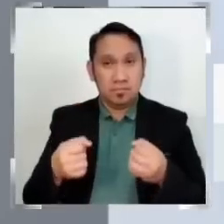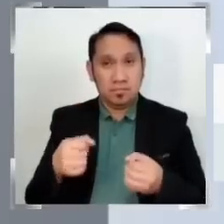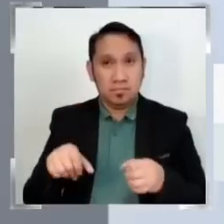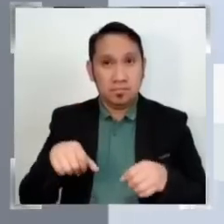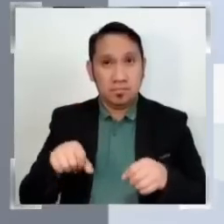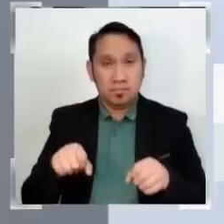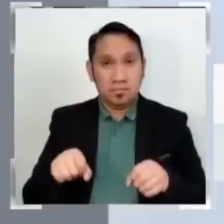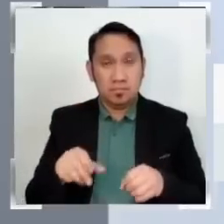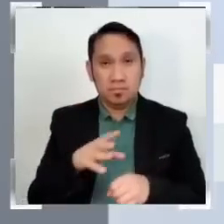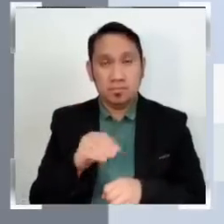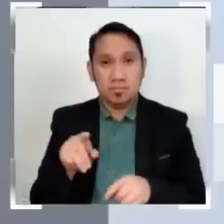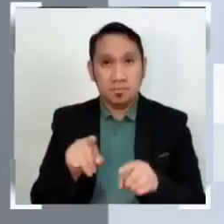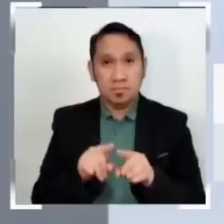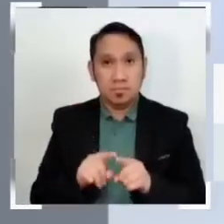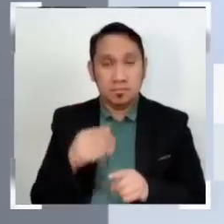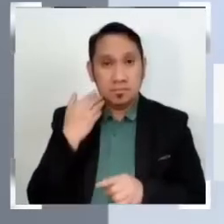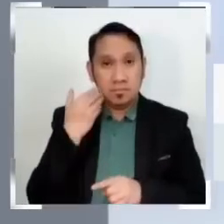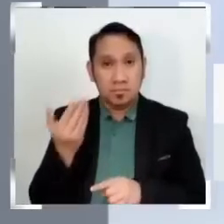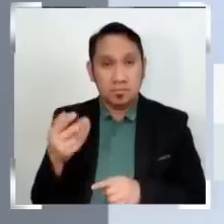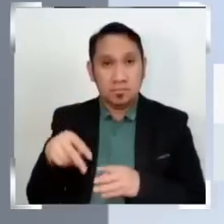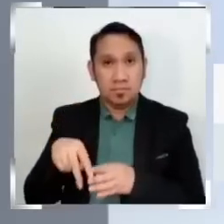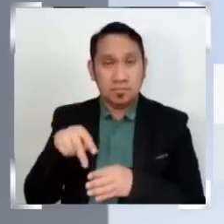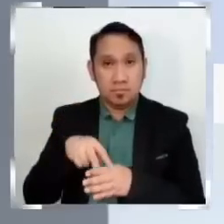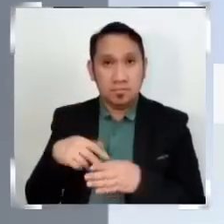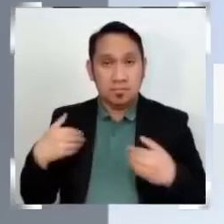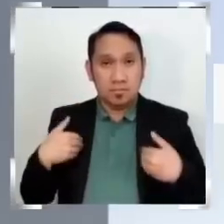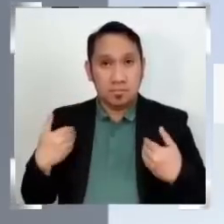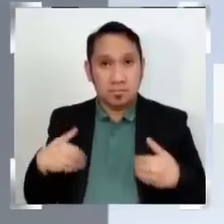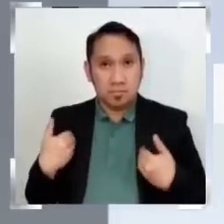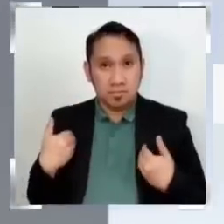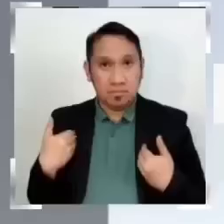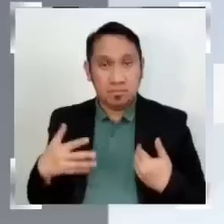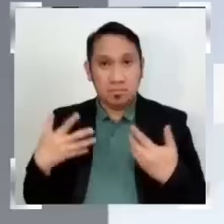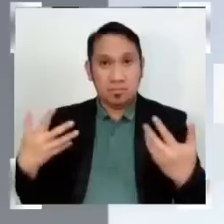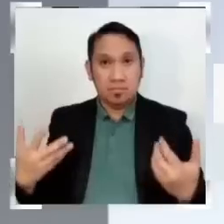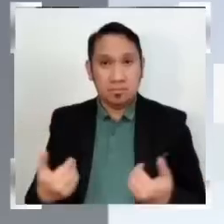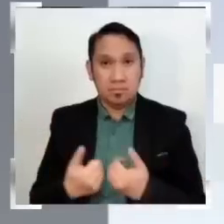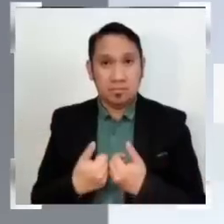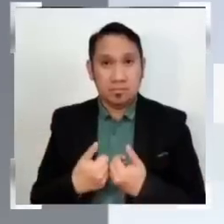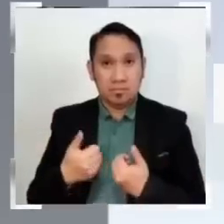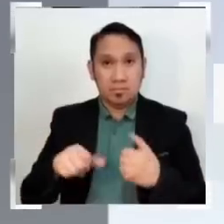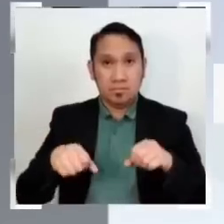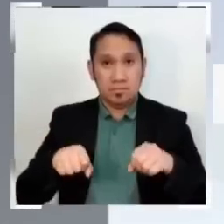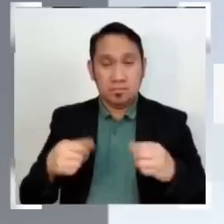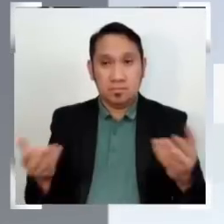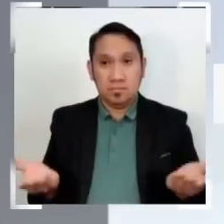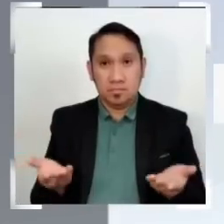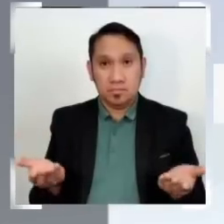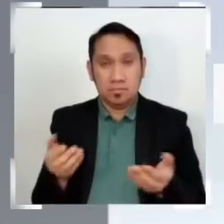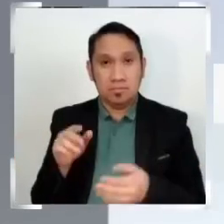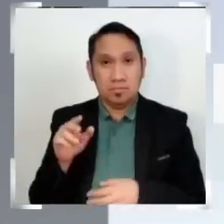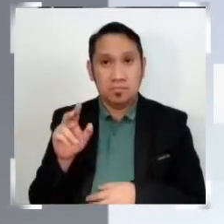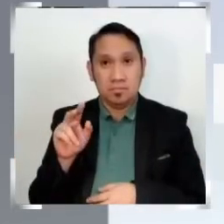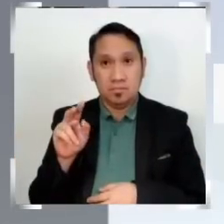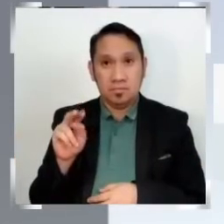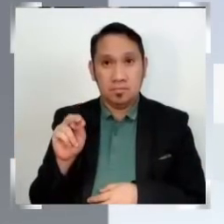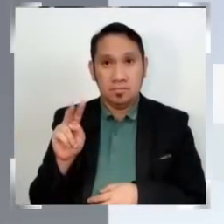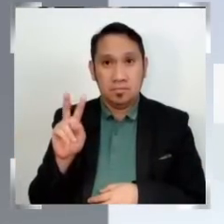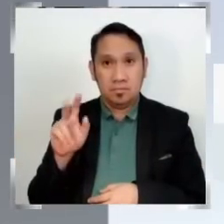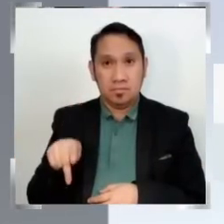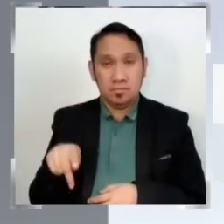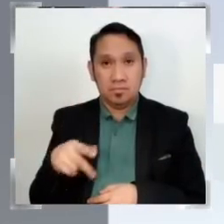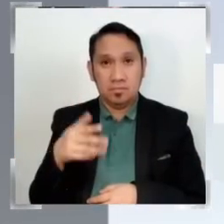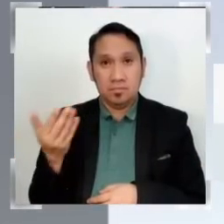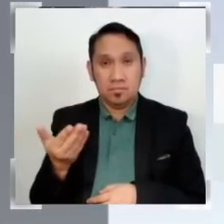habang sugatan naman ang angkas niyang minor de edad matapos sumalpok ang kanilang motorsiklo sa isang MPV sa Barangay Pogo sa Alamino